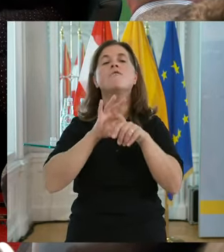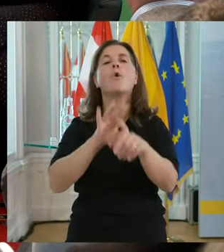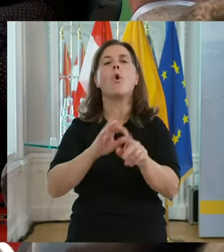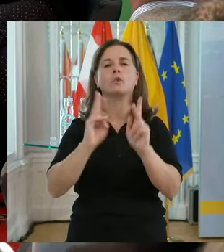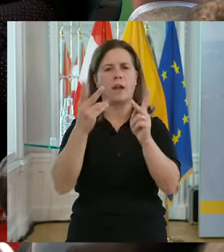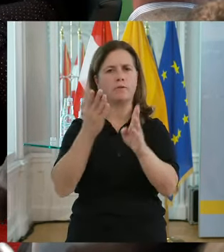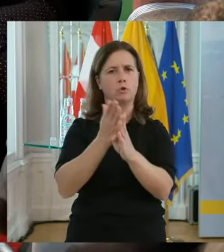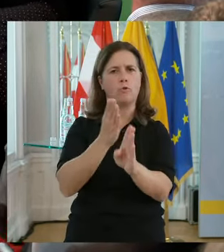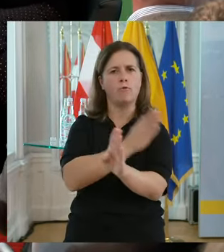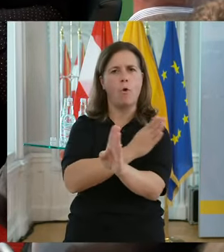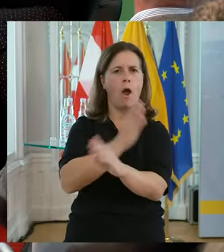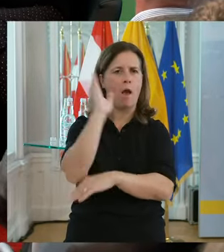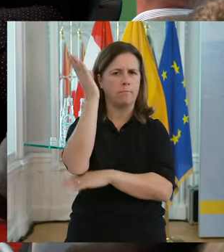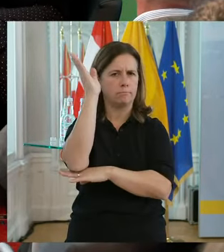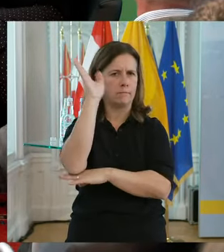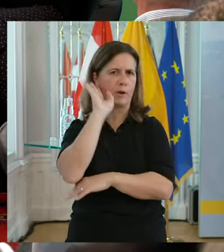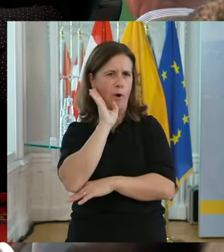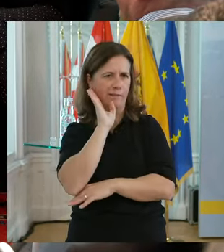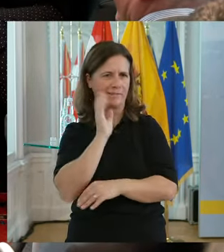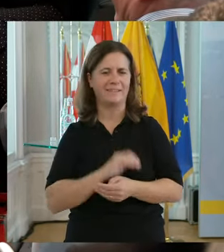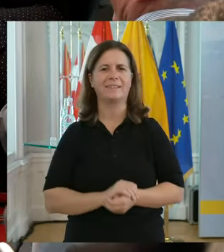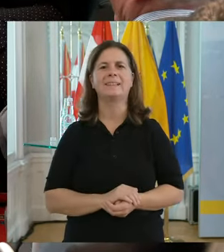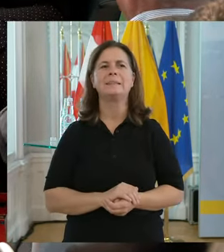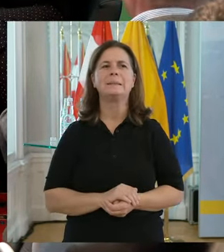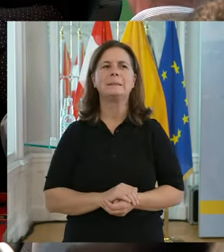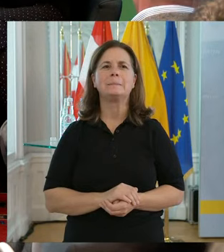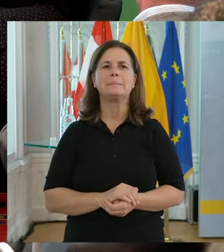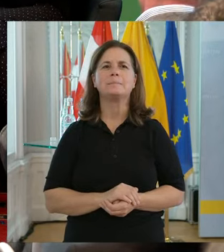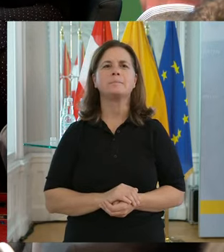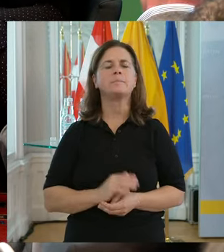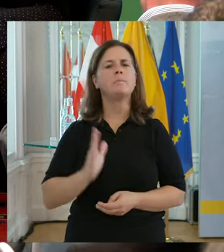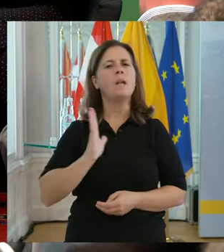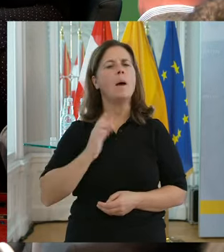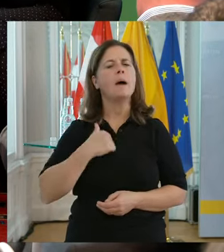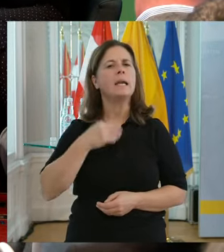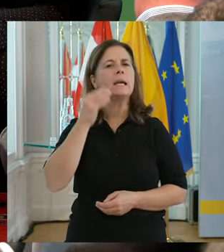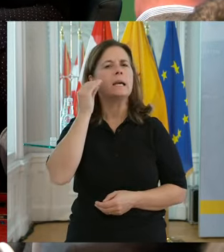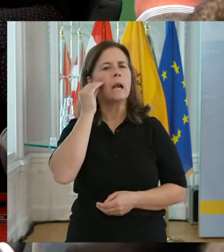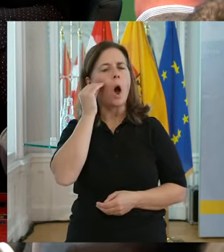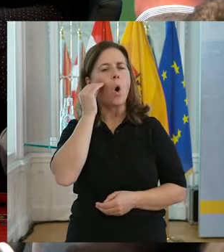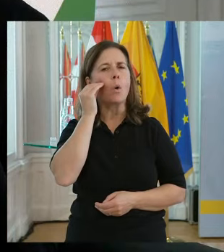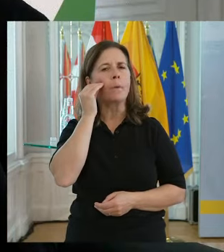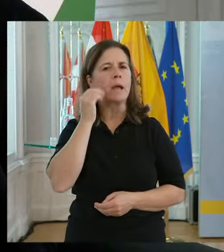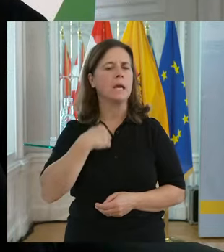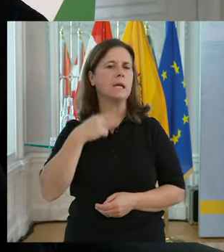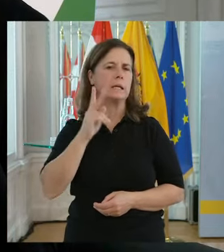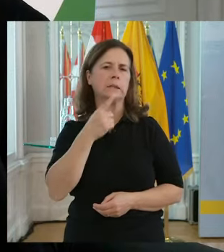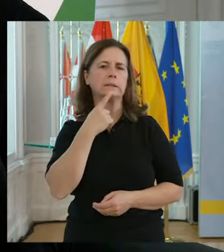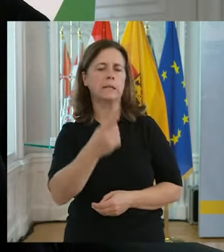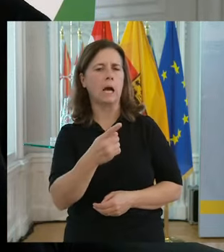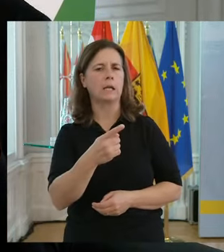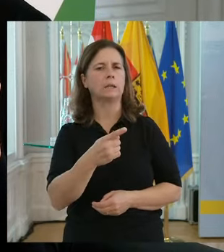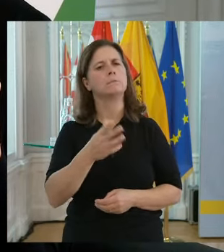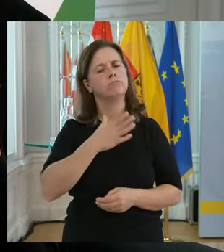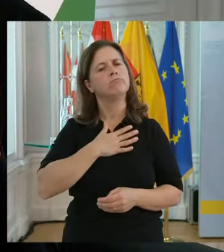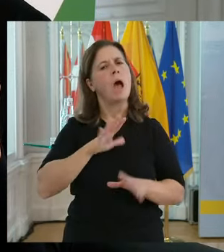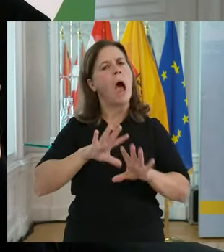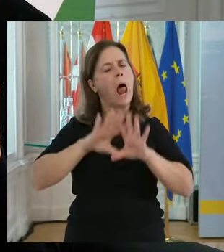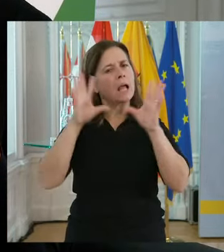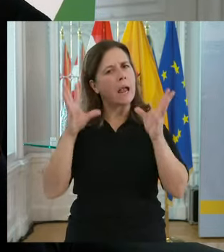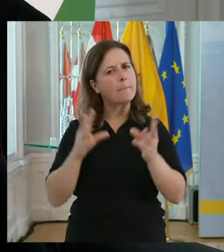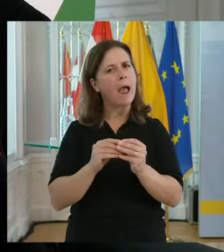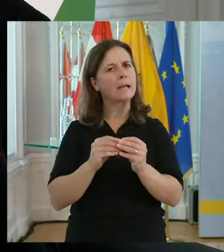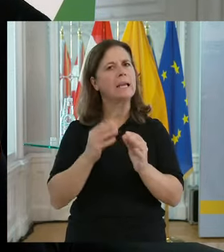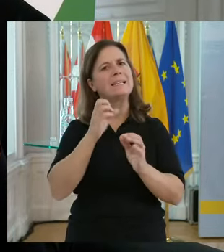nur Führungskräfte, genau. Aber ich glaube, zu behaupten zu können, dass wir generell eine